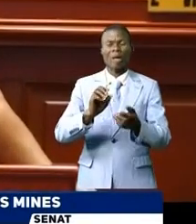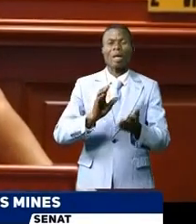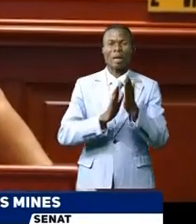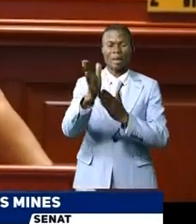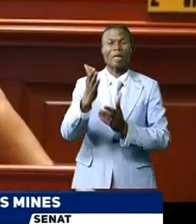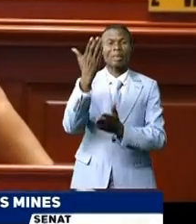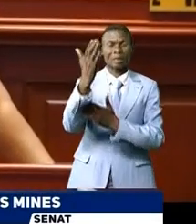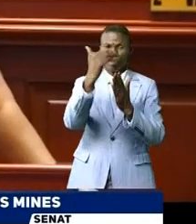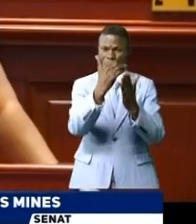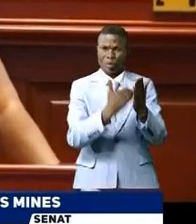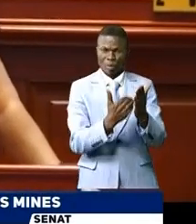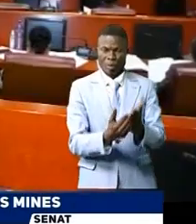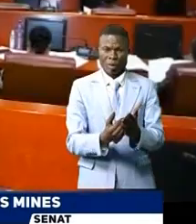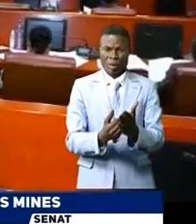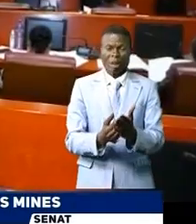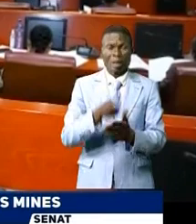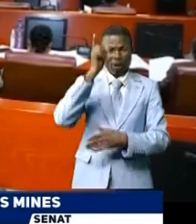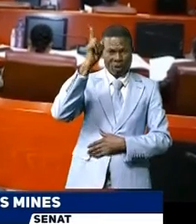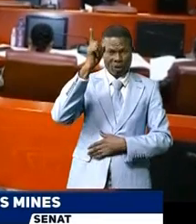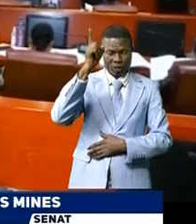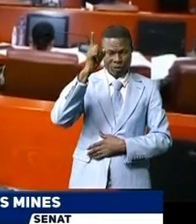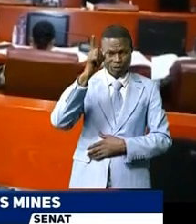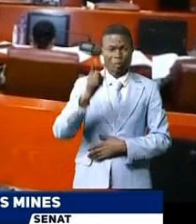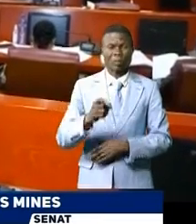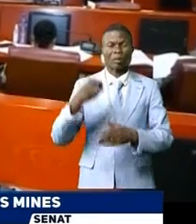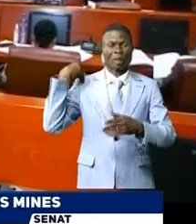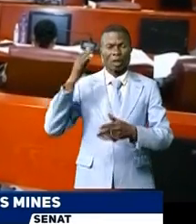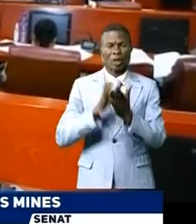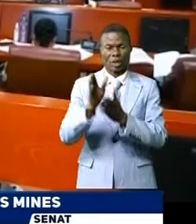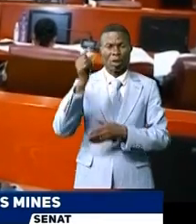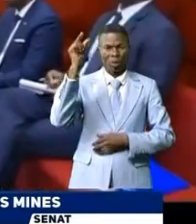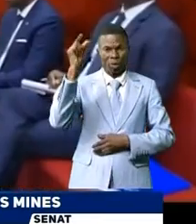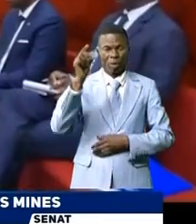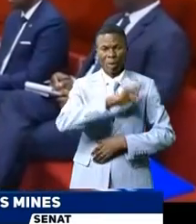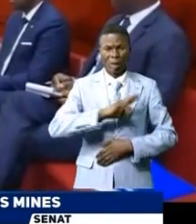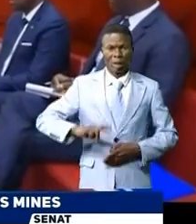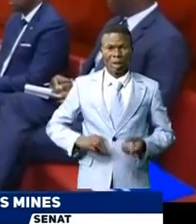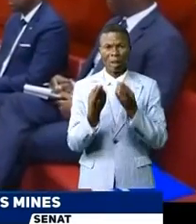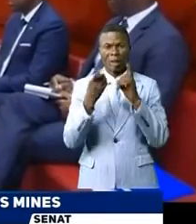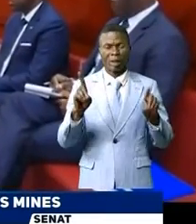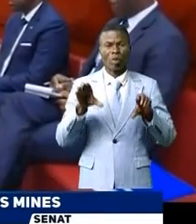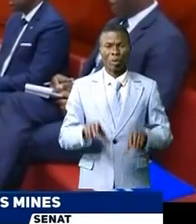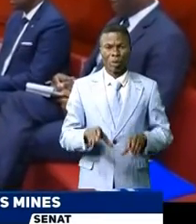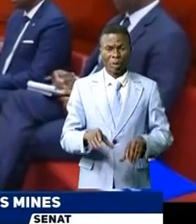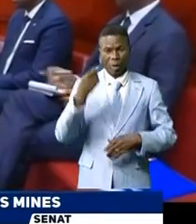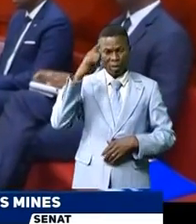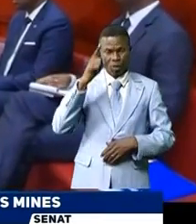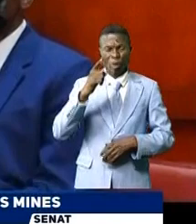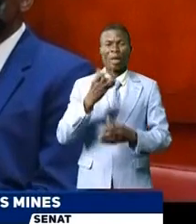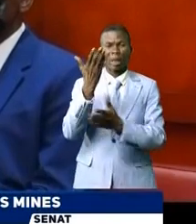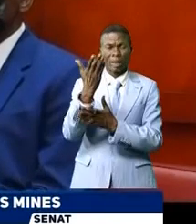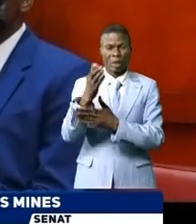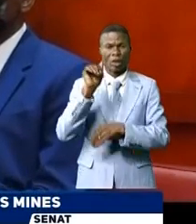15 recommandations, dont la principale est la tenue des États généraux des Mines en République démocratique du Congo. Quant à l'interpellation